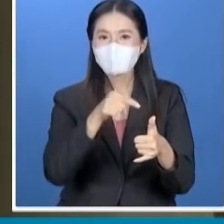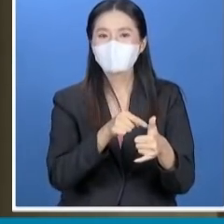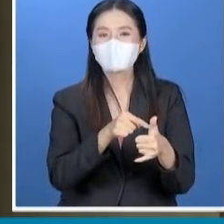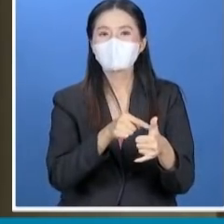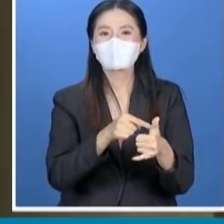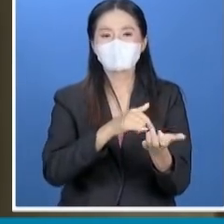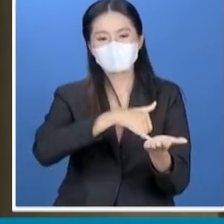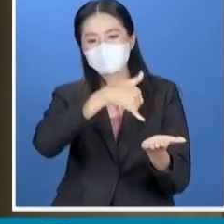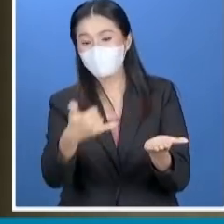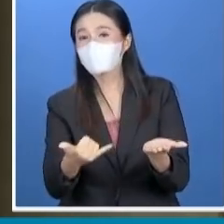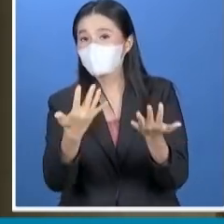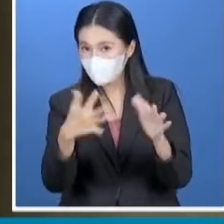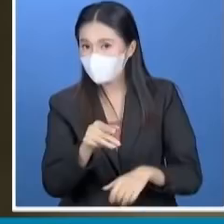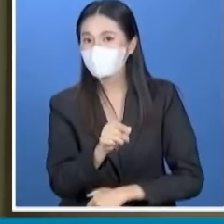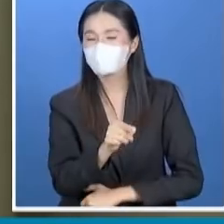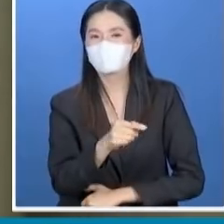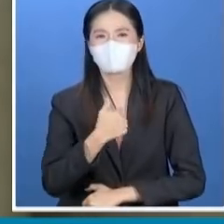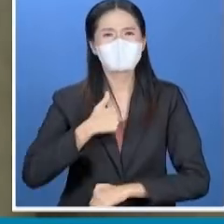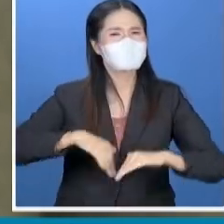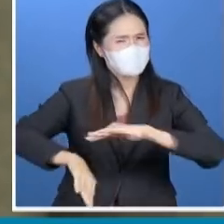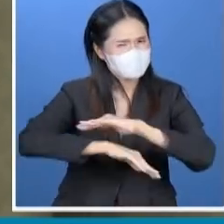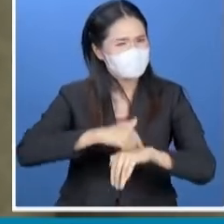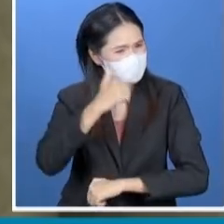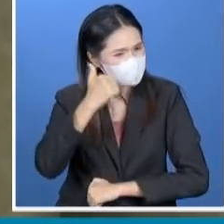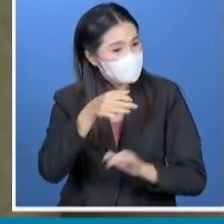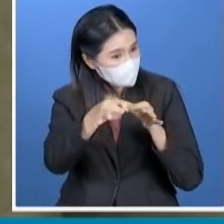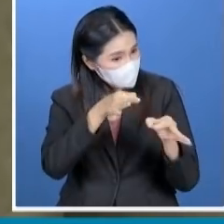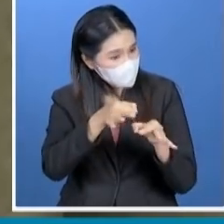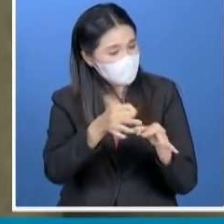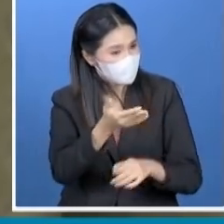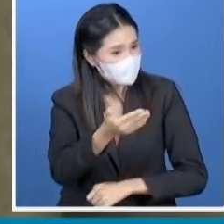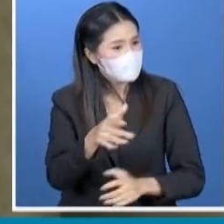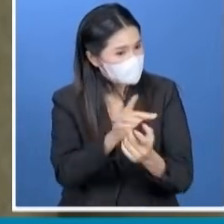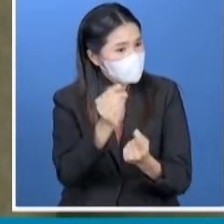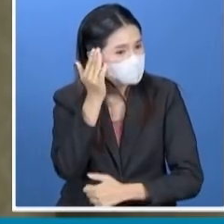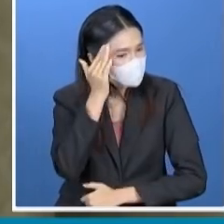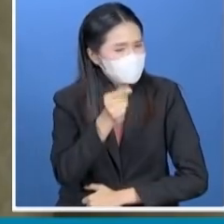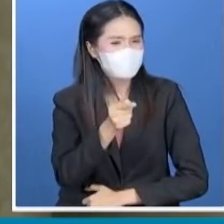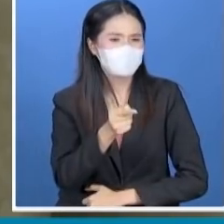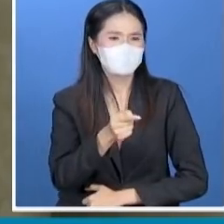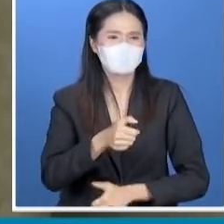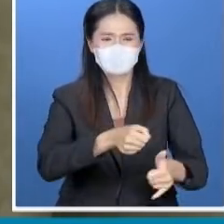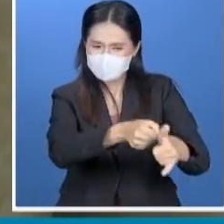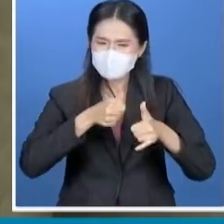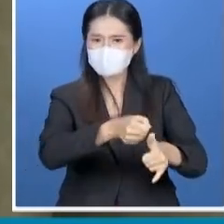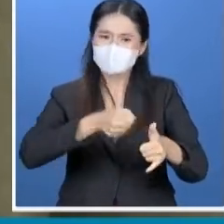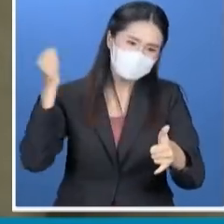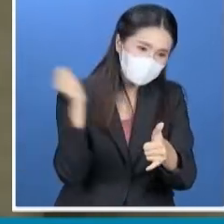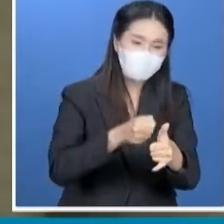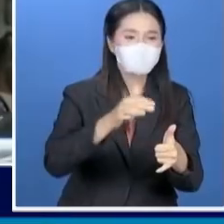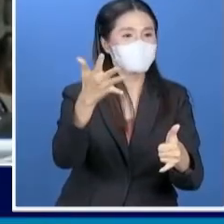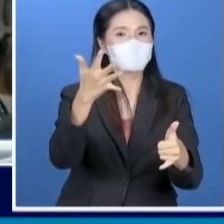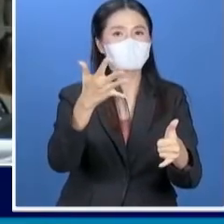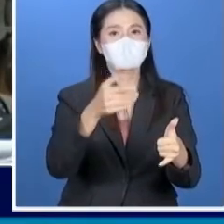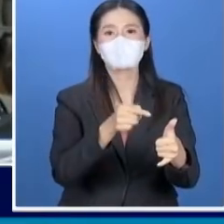หตุการณ์หลังจากที่ตังโมตกไปแล้วค่ะเรามีหลักฐานอื่นๆที่จะอธิบายให้สังคมทราบอีกได้ไหมคะว่ามันไม่มีการยื้อยุดหรือการทำร้ายกัน